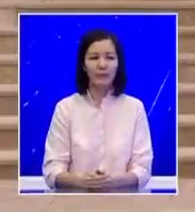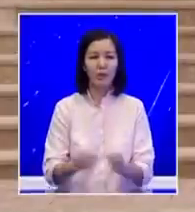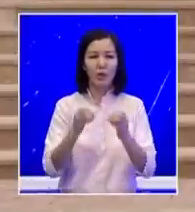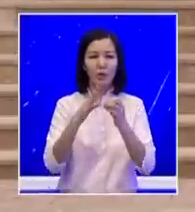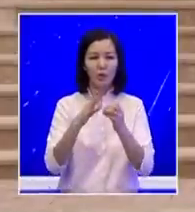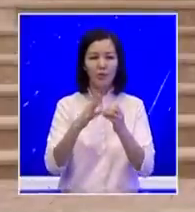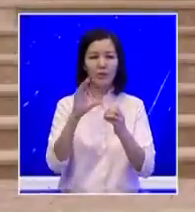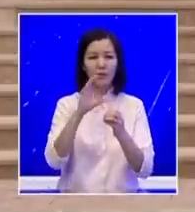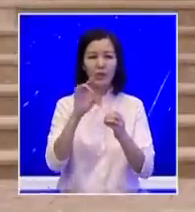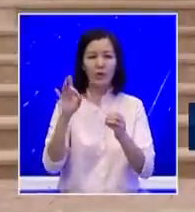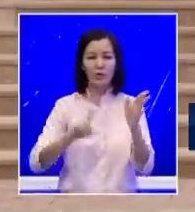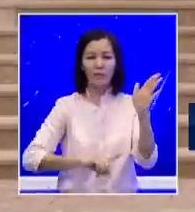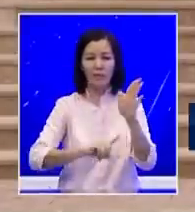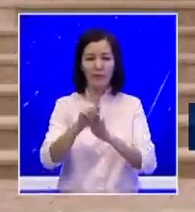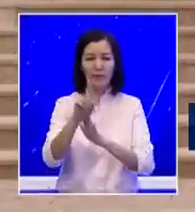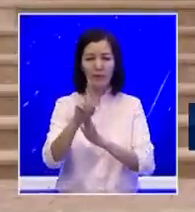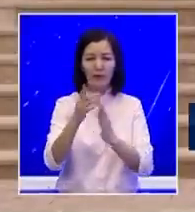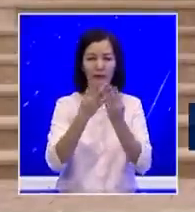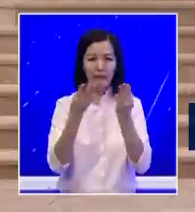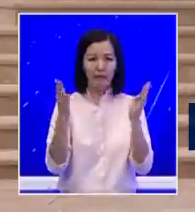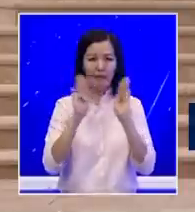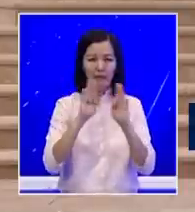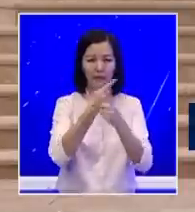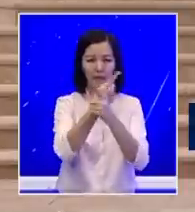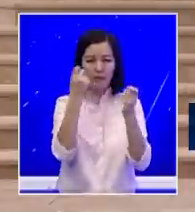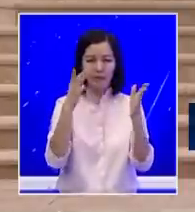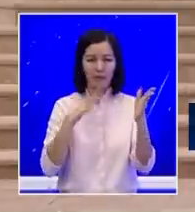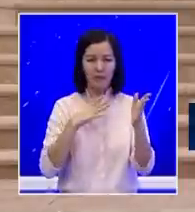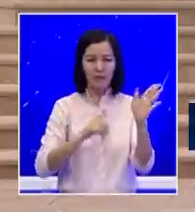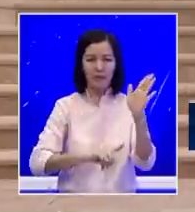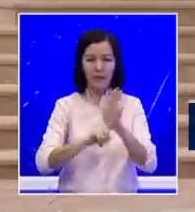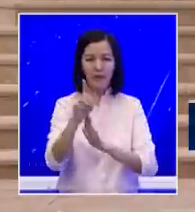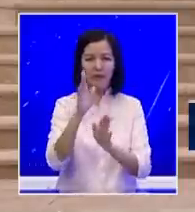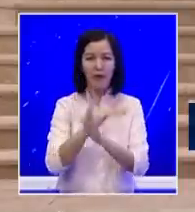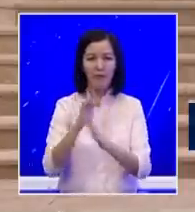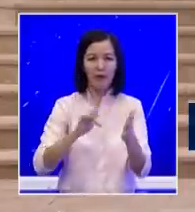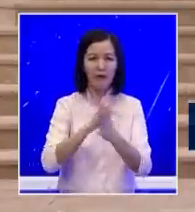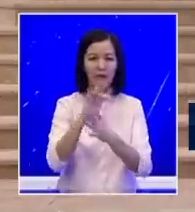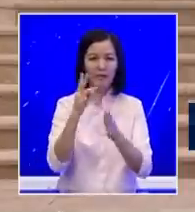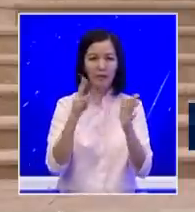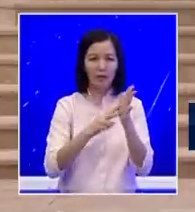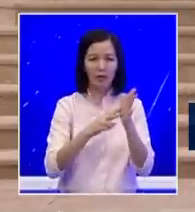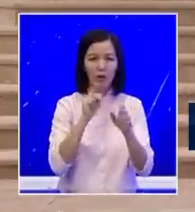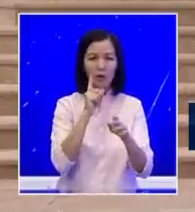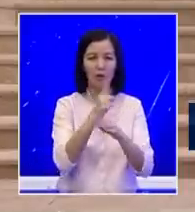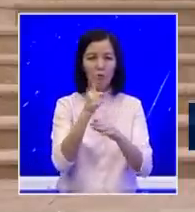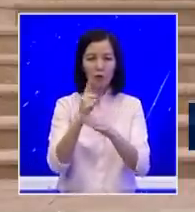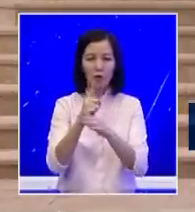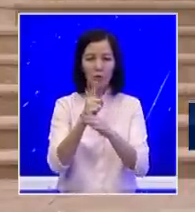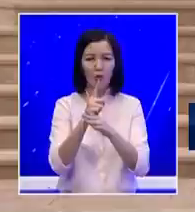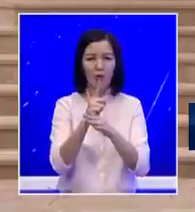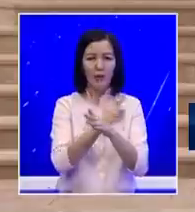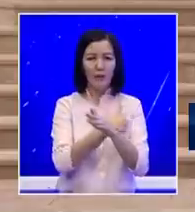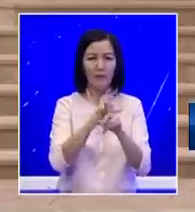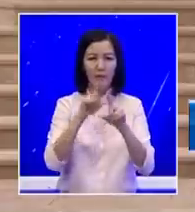15 сәуірден бастап карантин енгізілуіне байланысты Қапшағай қаласында 7 тосқауыл бекеті құрылған. Қазіргі